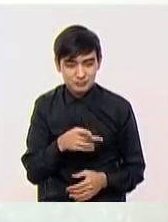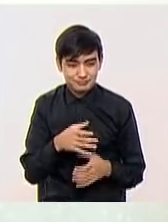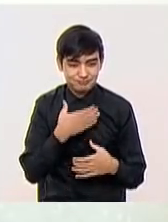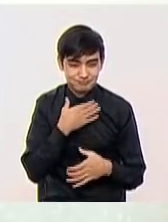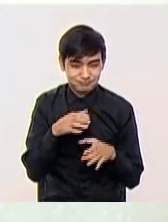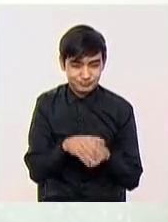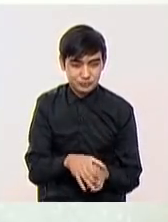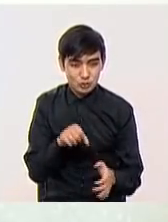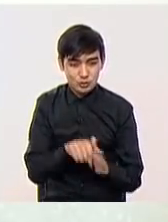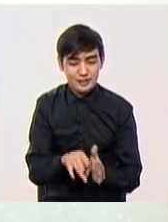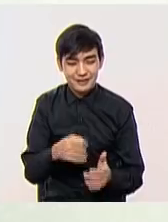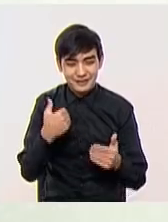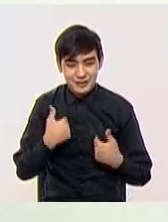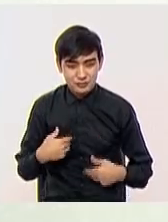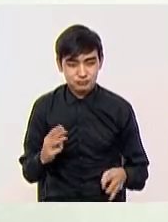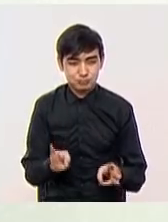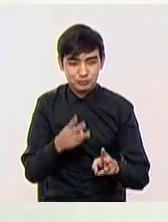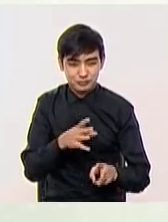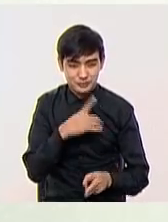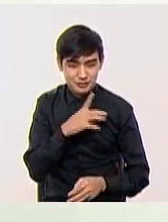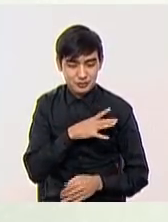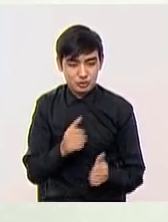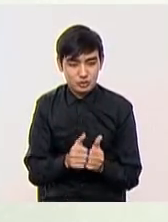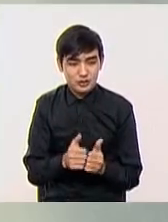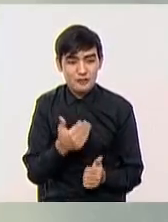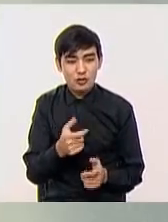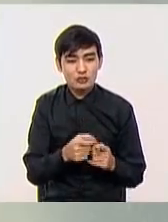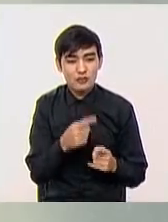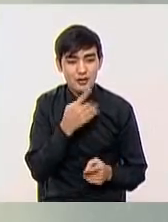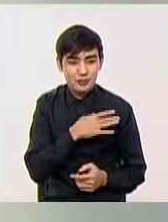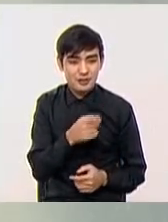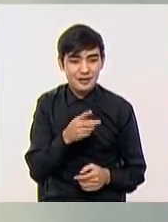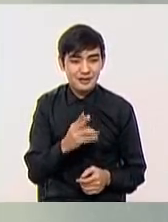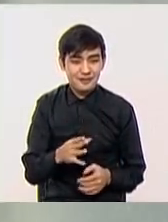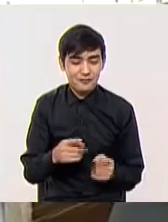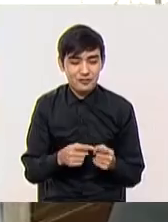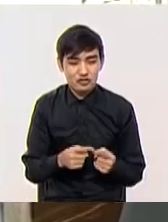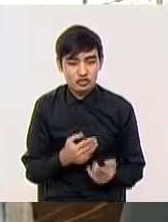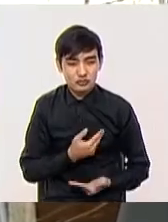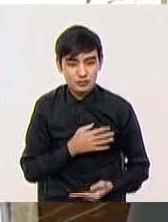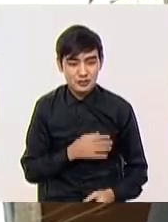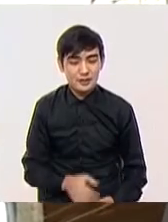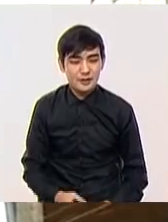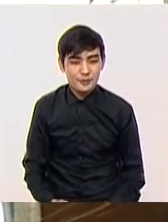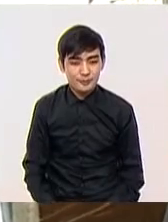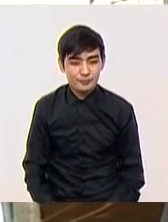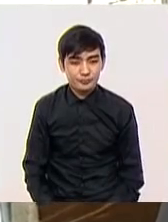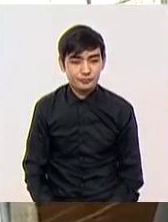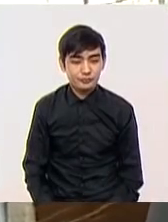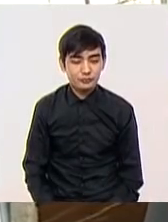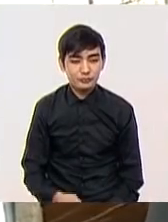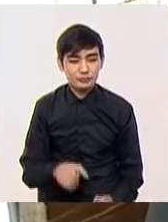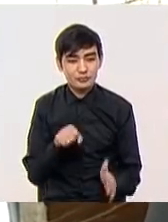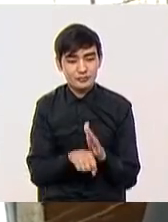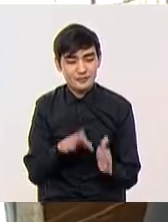тұншықтырып өлтіріп, кейін денесін өртеді дей көршілері. Тұрғындардың айтуынша, бұл пәтер жалға беріледі. Убийство болған да? Енді